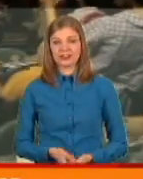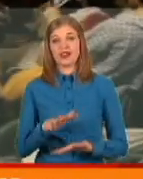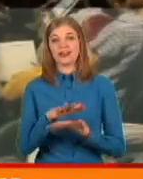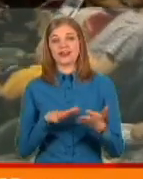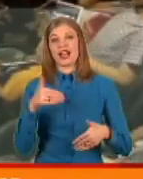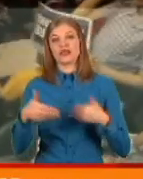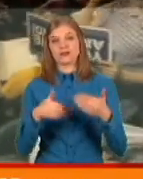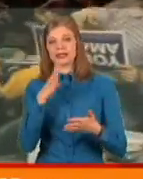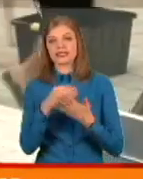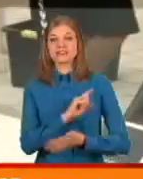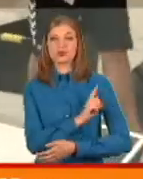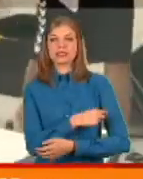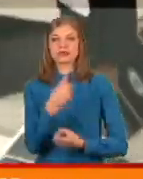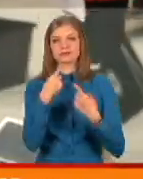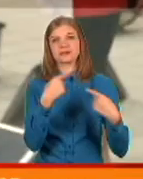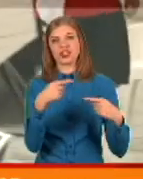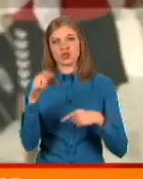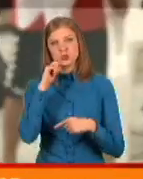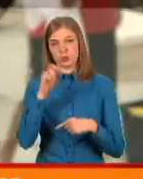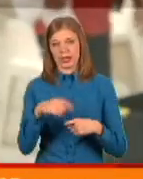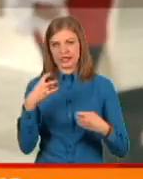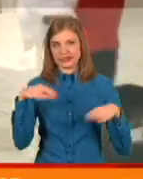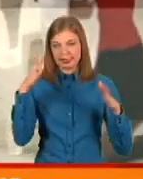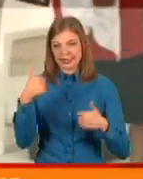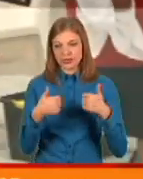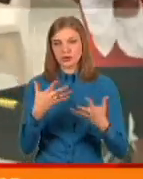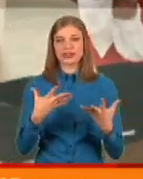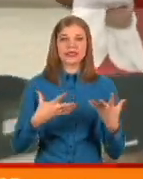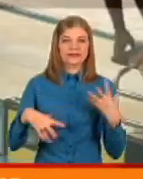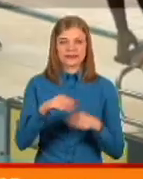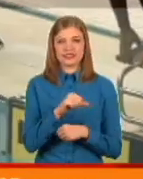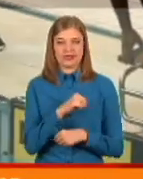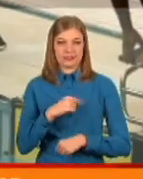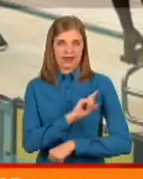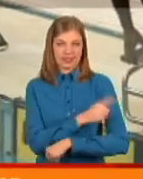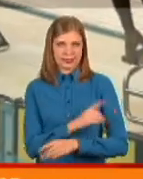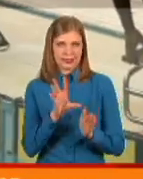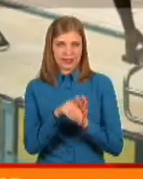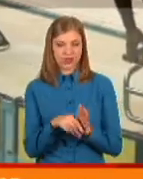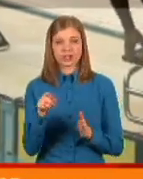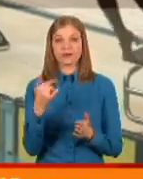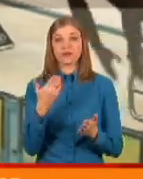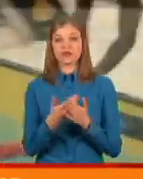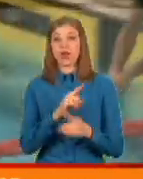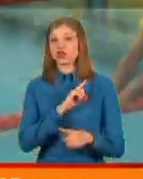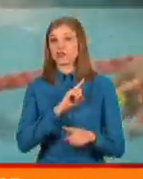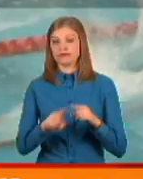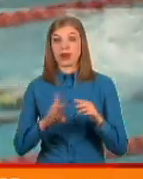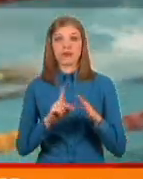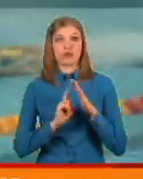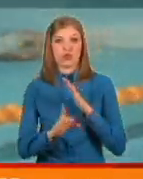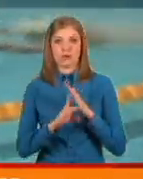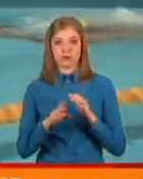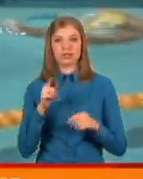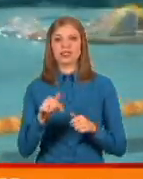Далі в басейні свої сили випробовують і інші українські нескорені. Всі вони серед найсильніших. Ось, наче торпеда, мчить Богдан